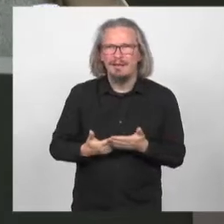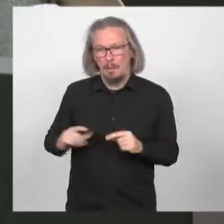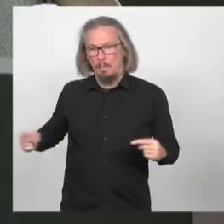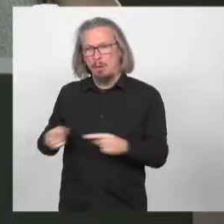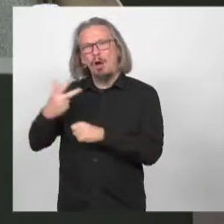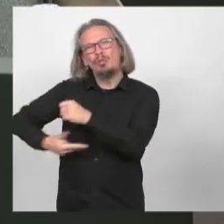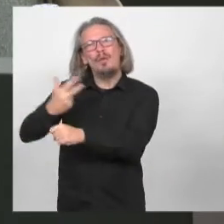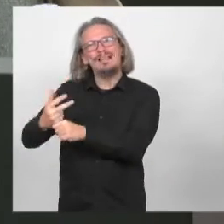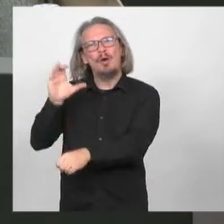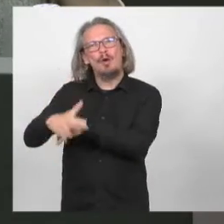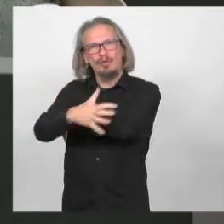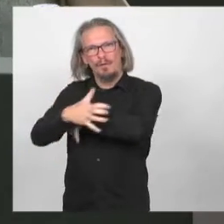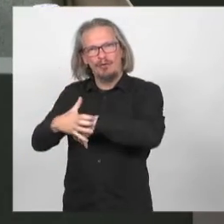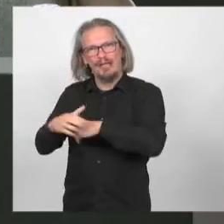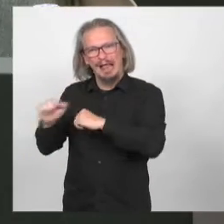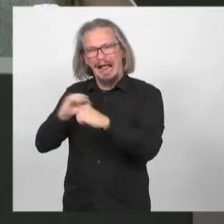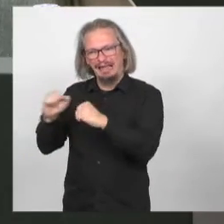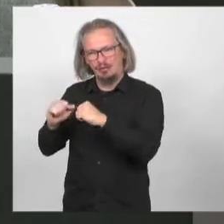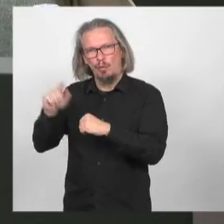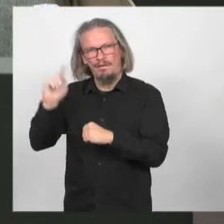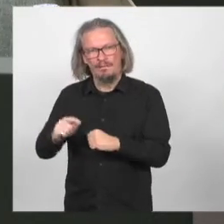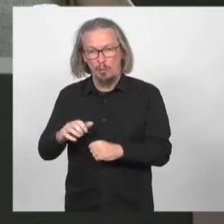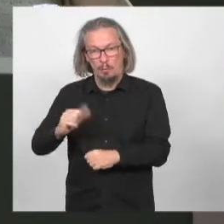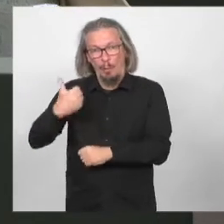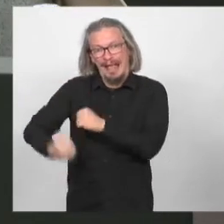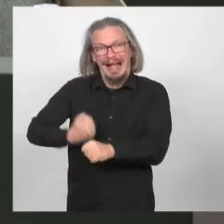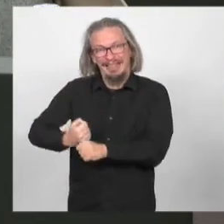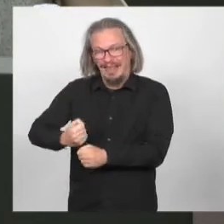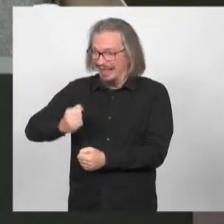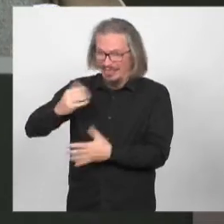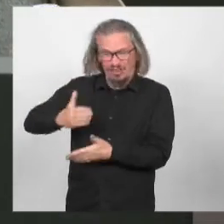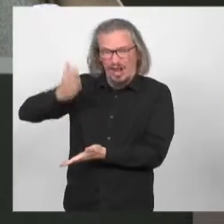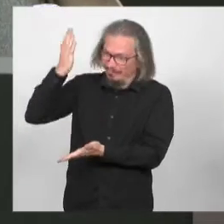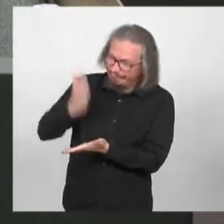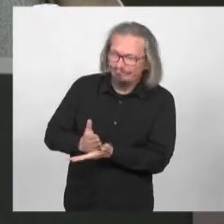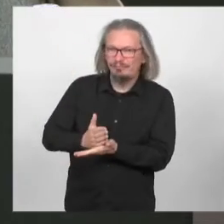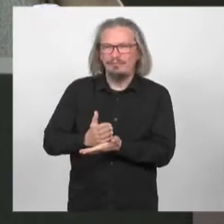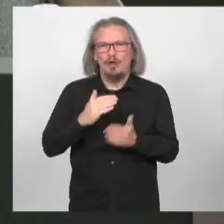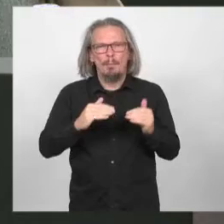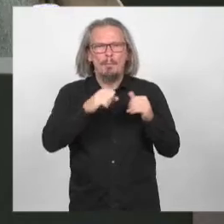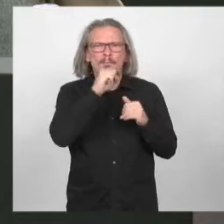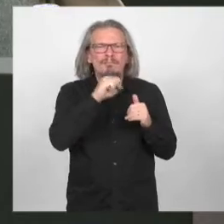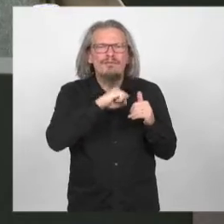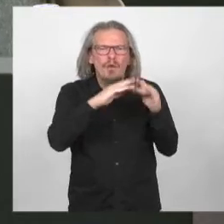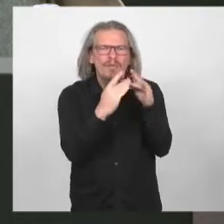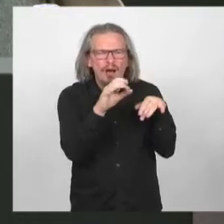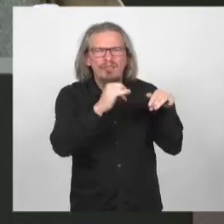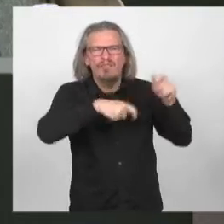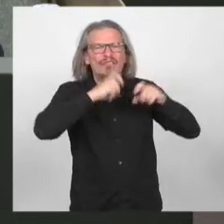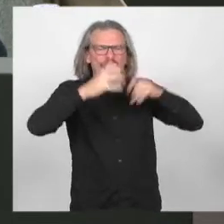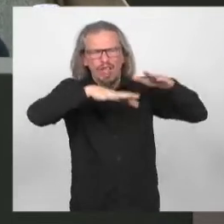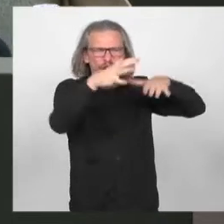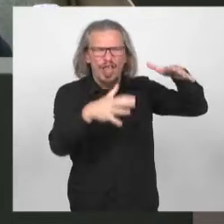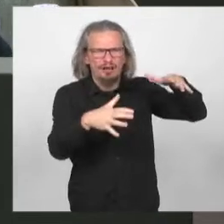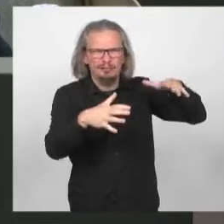plan triennal de lutte contre la pauvreté s'est arrêtée dès la première année, celle concernant la résorption des bidonvilles. 1000 personnes, c'est